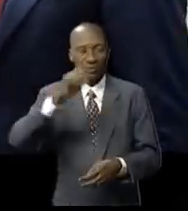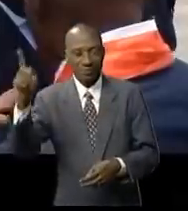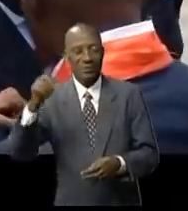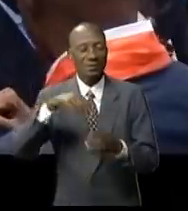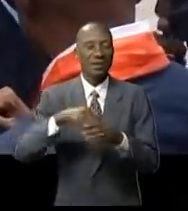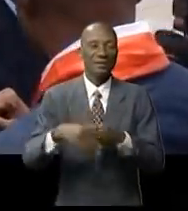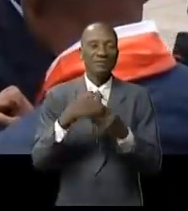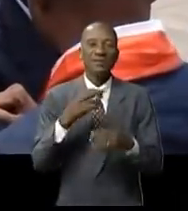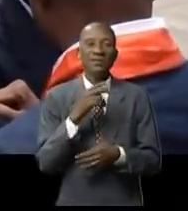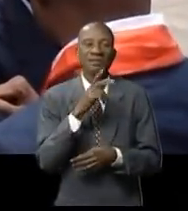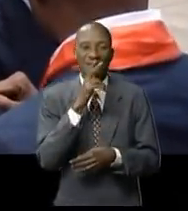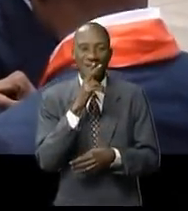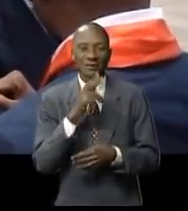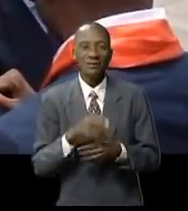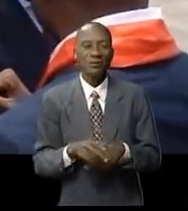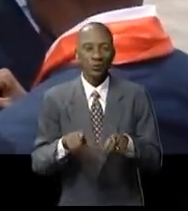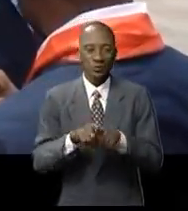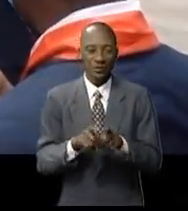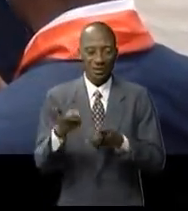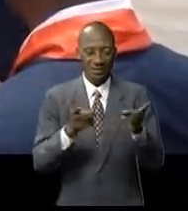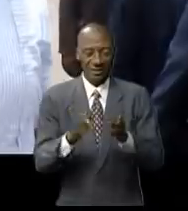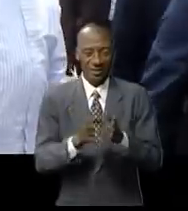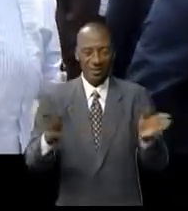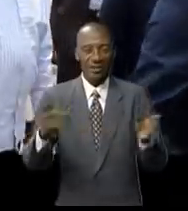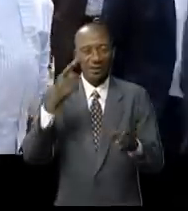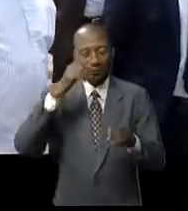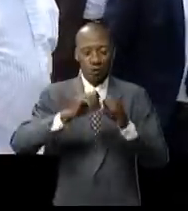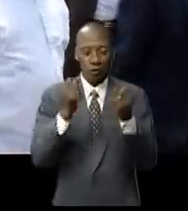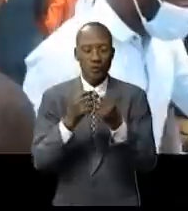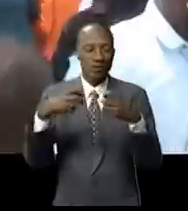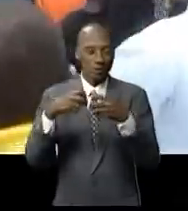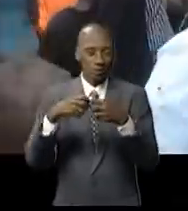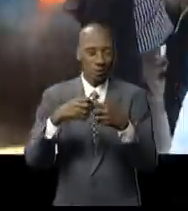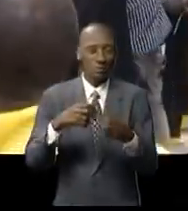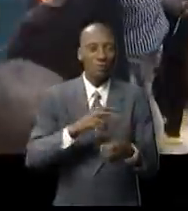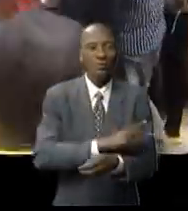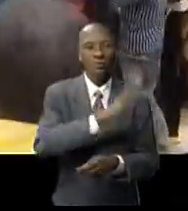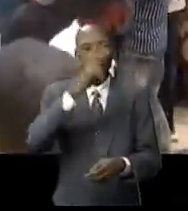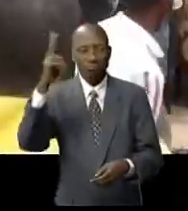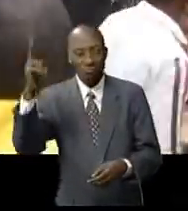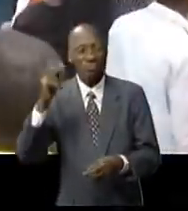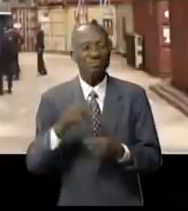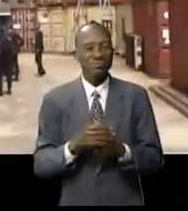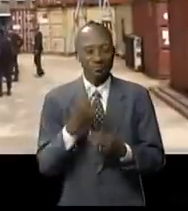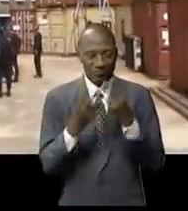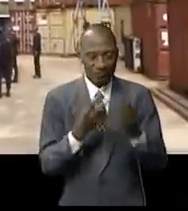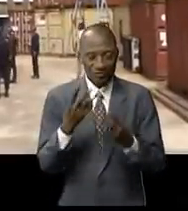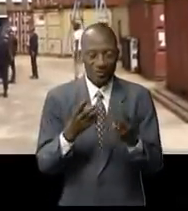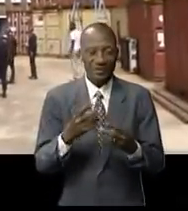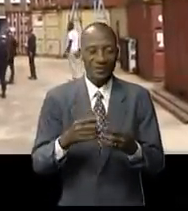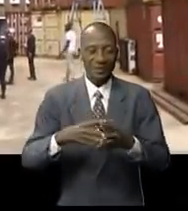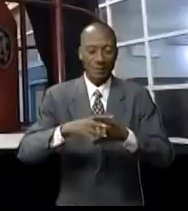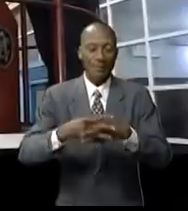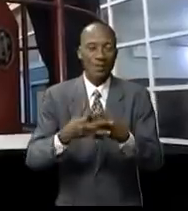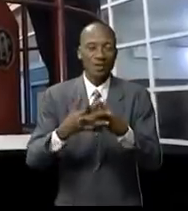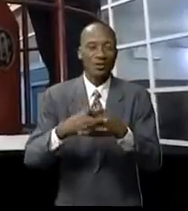Mwendiamukalin, qu'accompagnait le directeur général de la SNEL, Jean Bosco Kayombo Kayan, s'est rendu à la centrale de la Tchopo. Constat fait,